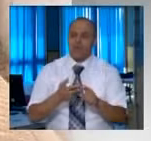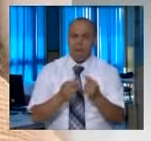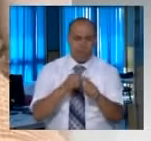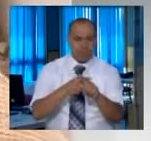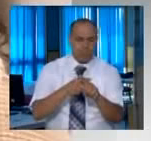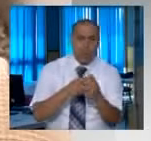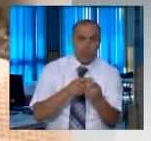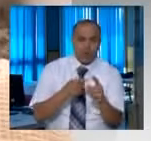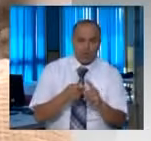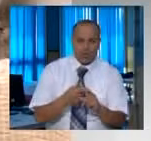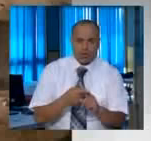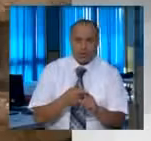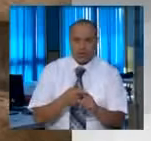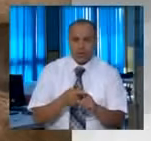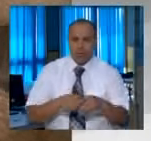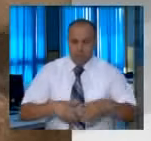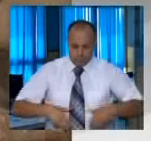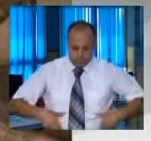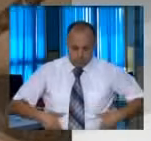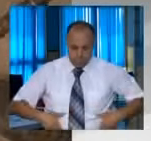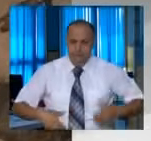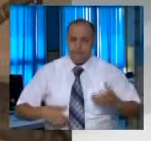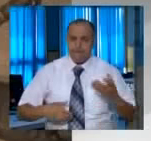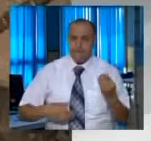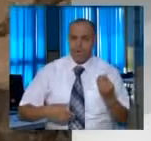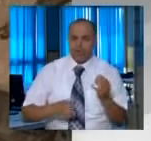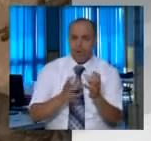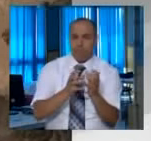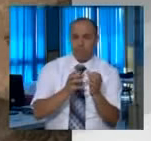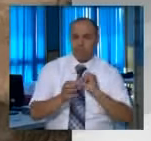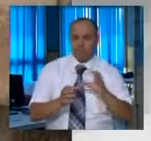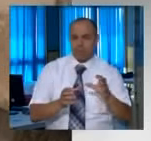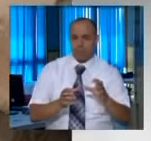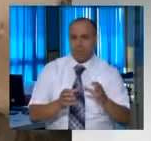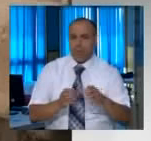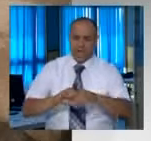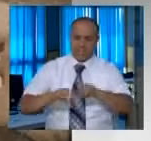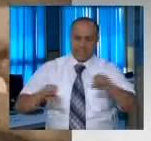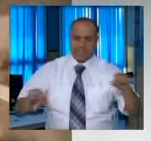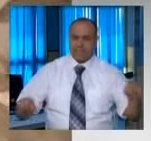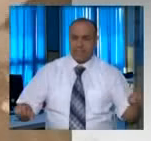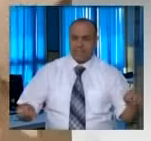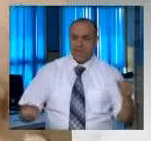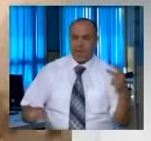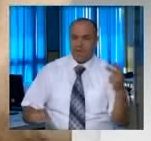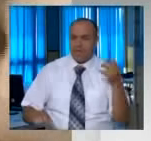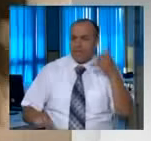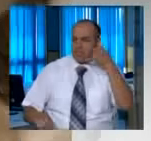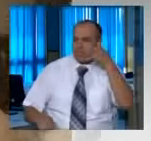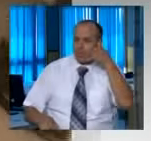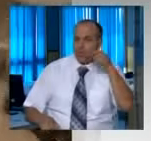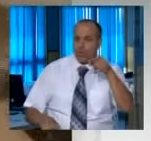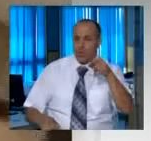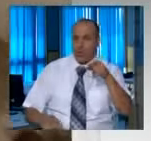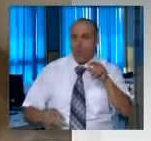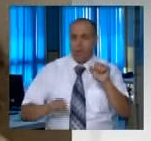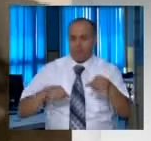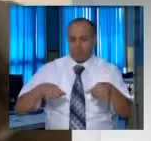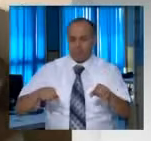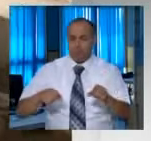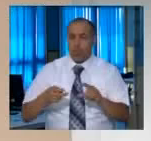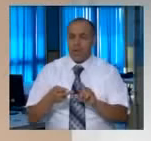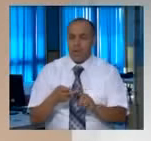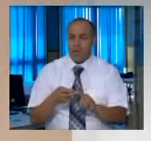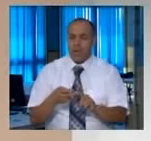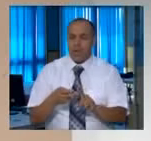الذخيرة وحزام ناسف وعدد من الرمانات اليدوية وسيف و3 هواتف جوالة ودراجة نارية